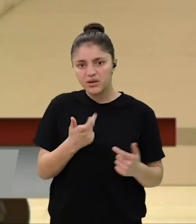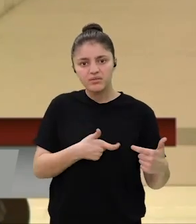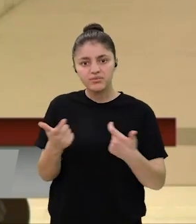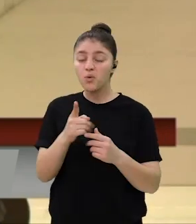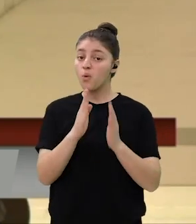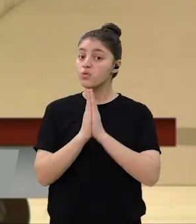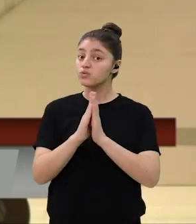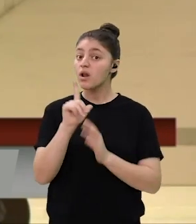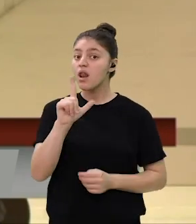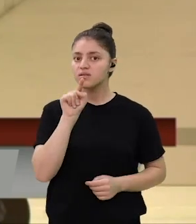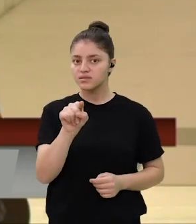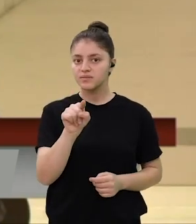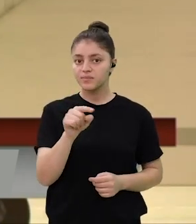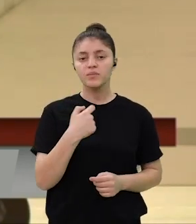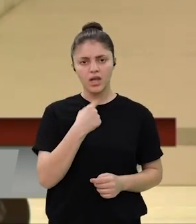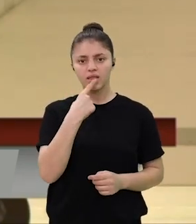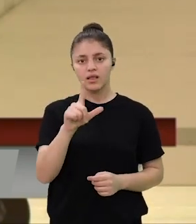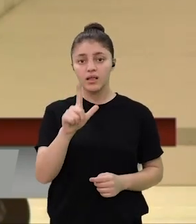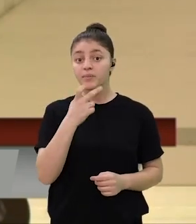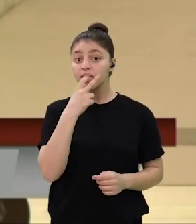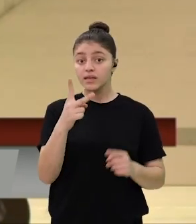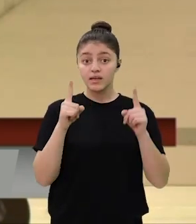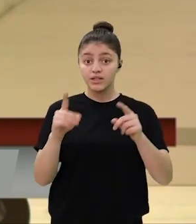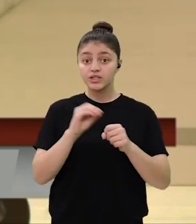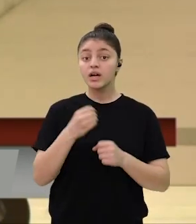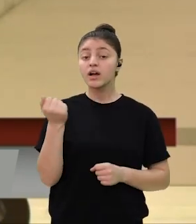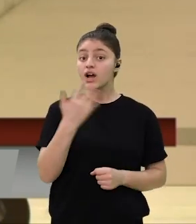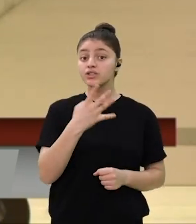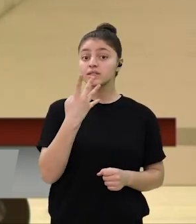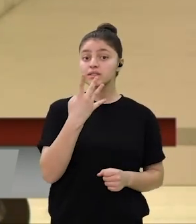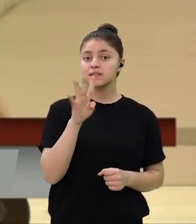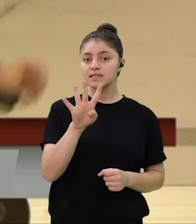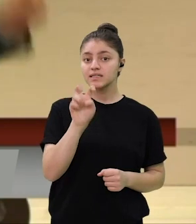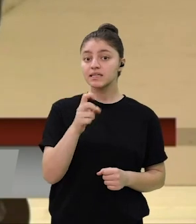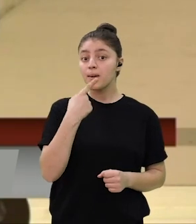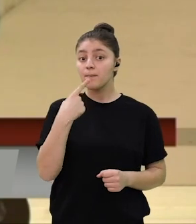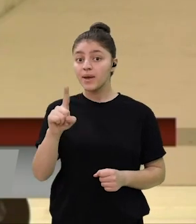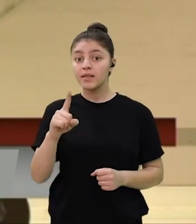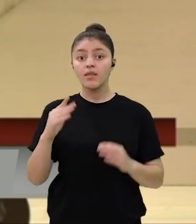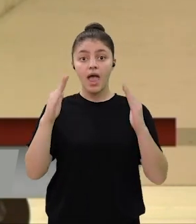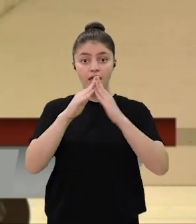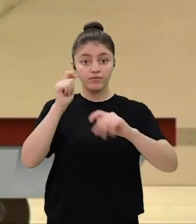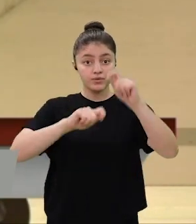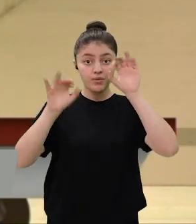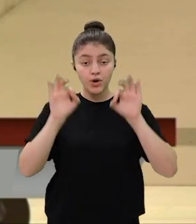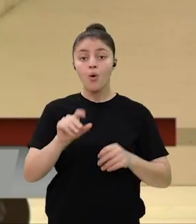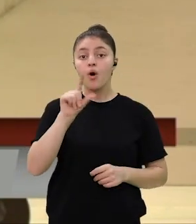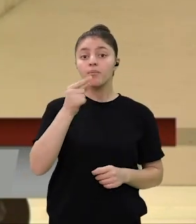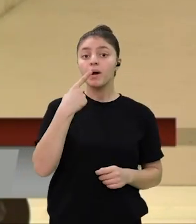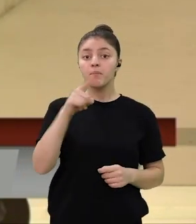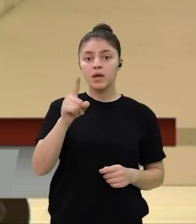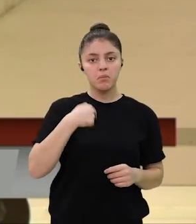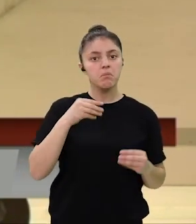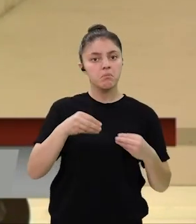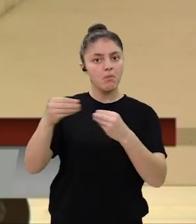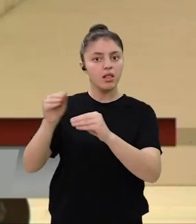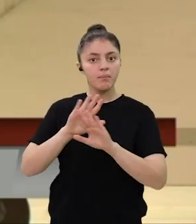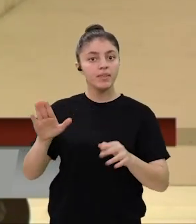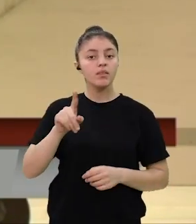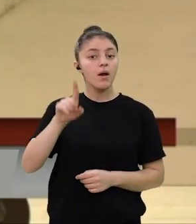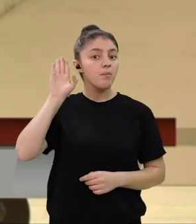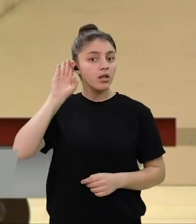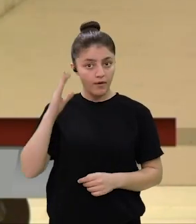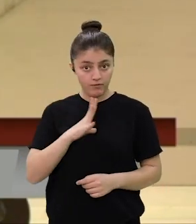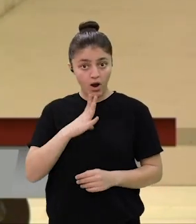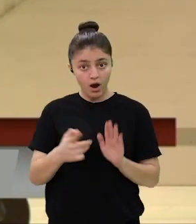zorundasınız. Ve yine şunu söyleyeyim. 2 yılda 48 bin konuta başladık. 11 bin konutu teslim ettik. Malatya'da teslim ettik. Şurada